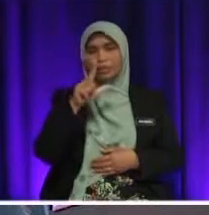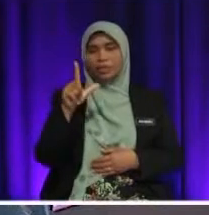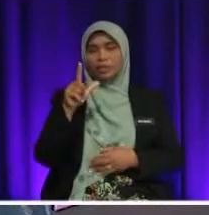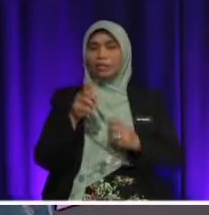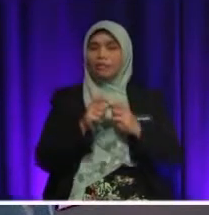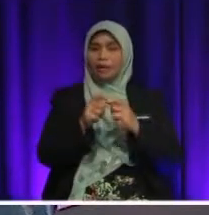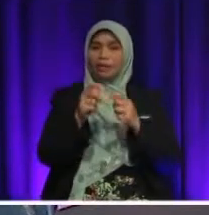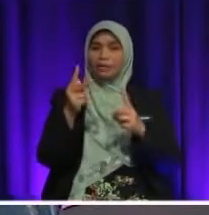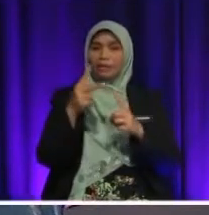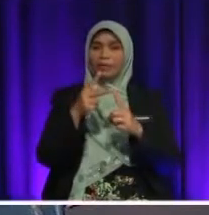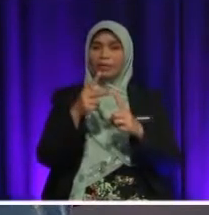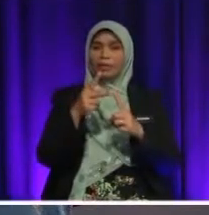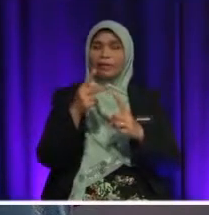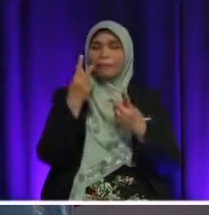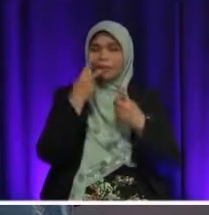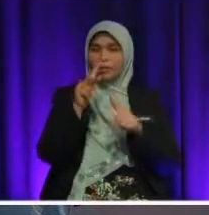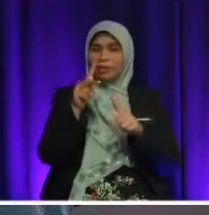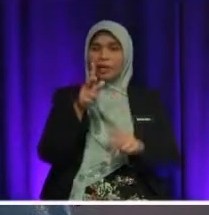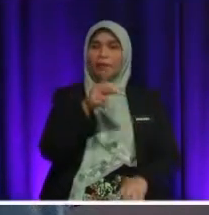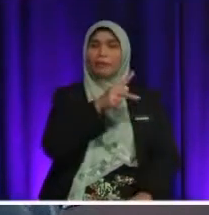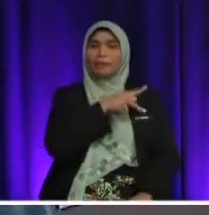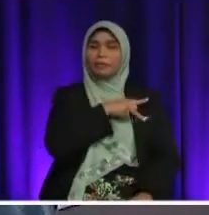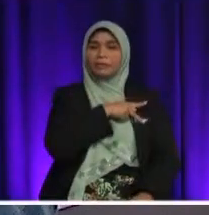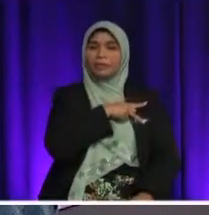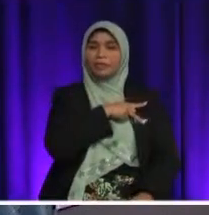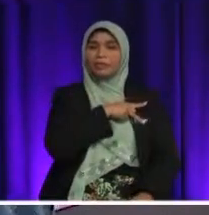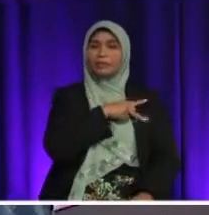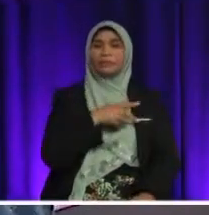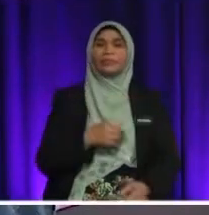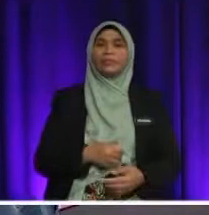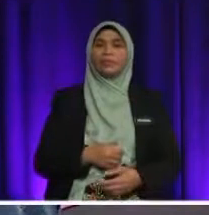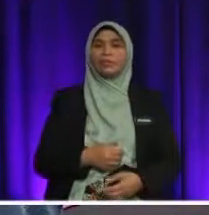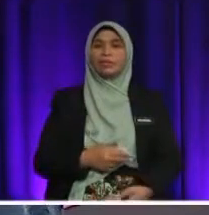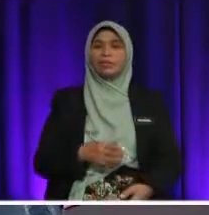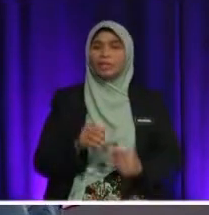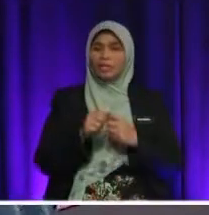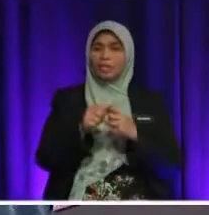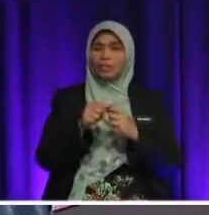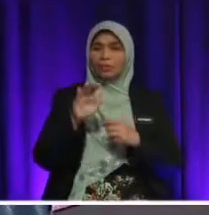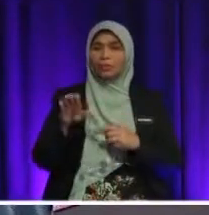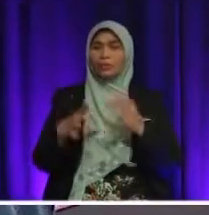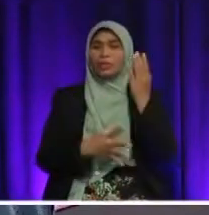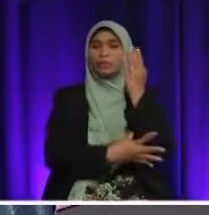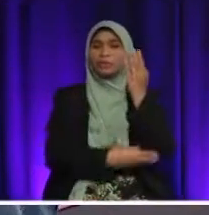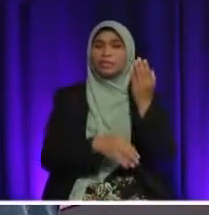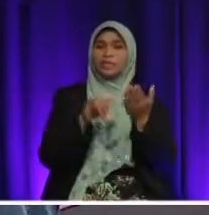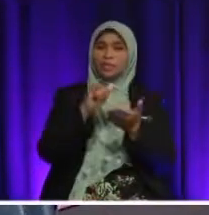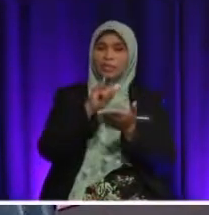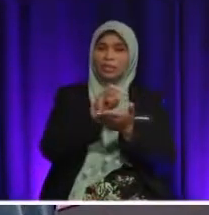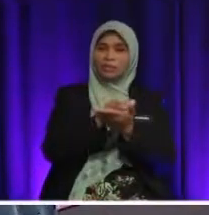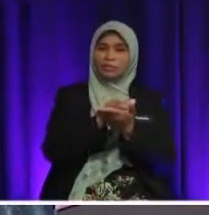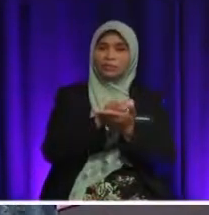taat kepada perintah pemimpin apa tersambung hulubalang Raja mengikuti miskin itu dan ceritakan peristiwa